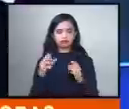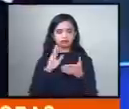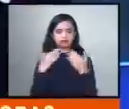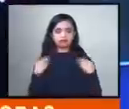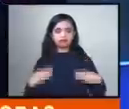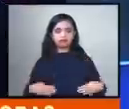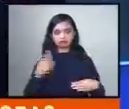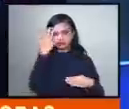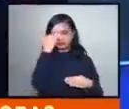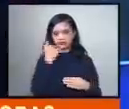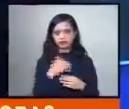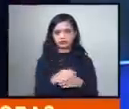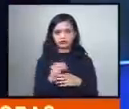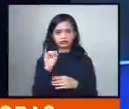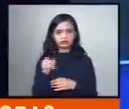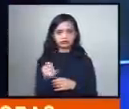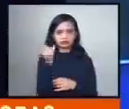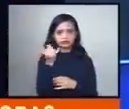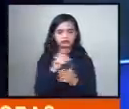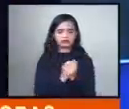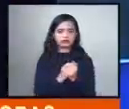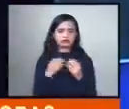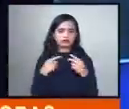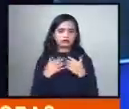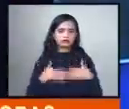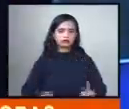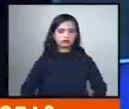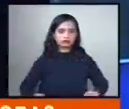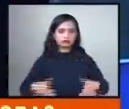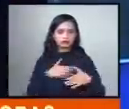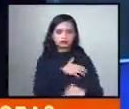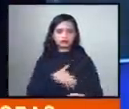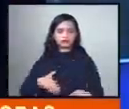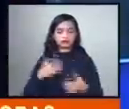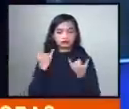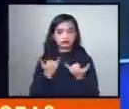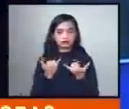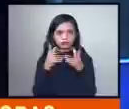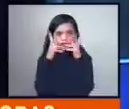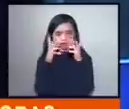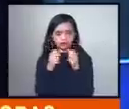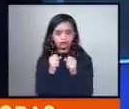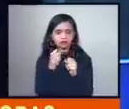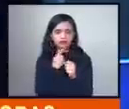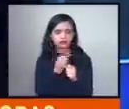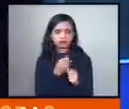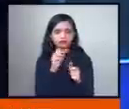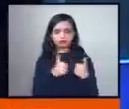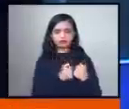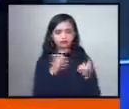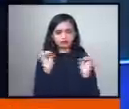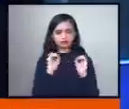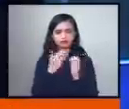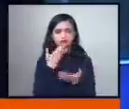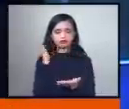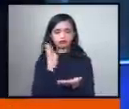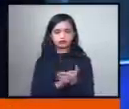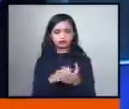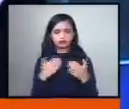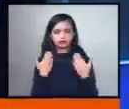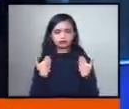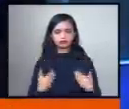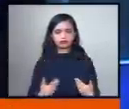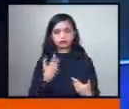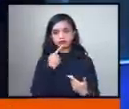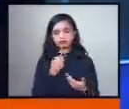sa kanyang malastring na swimsuit. Nanindigan naman ang turista at kanyang nobyo na walang masama sa kanyang suot. Paraan